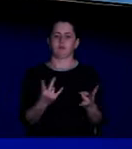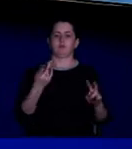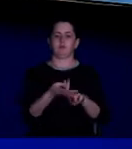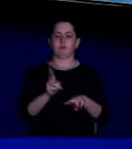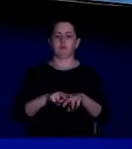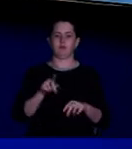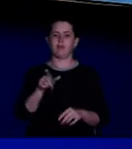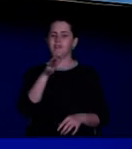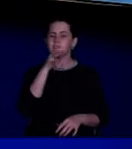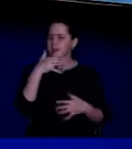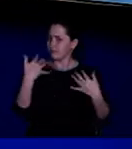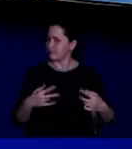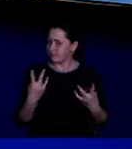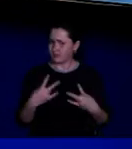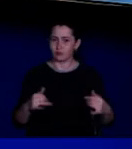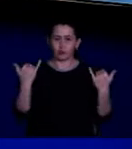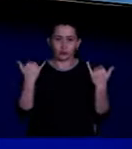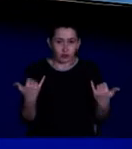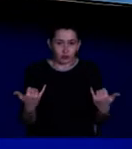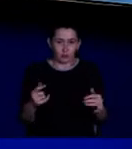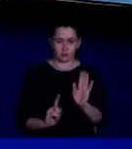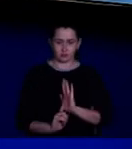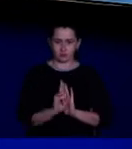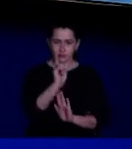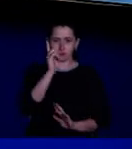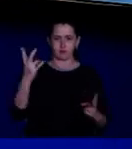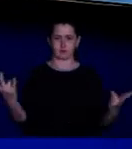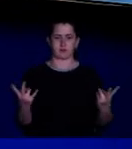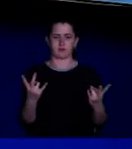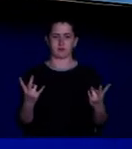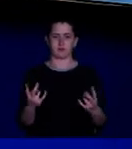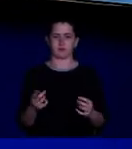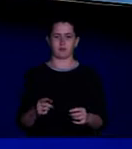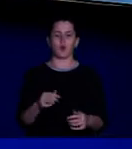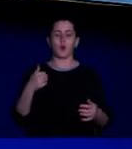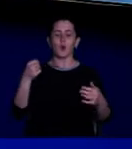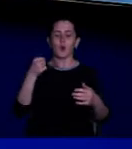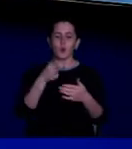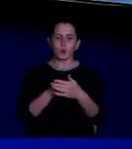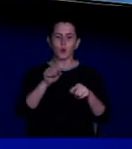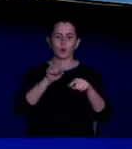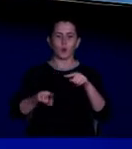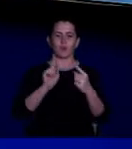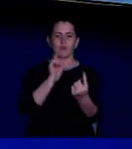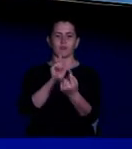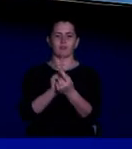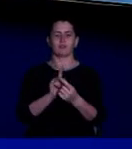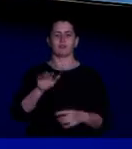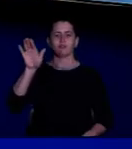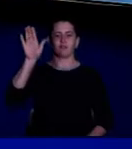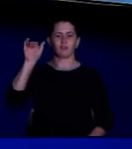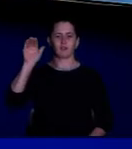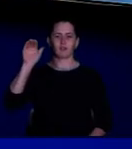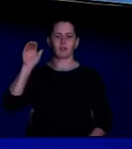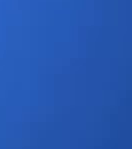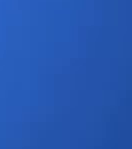время. Начните прямо сегодня. До скорой встречи, ребята. До свидания.